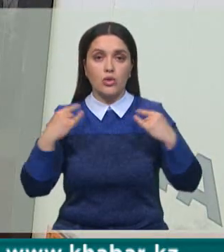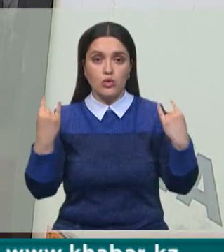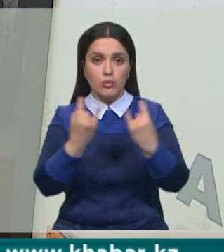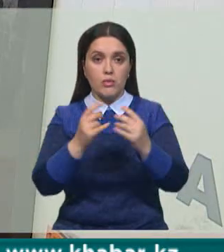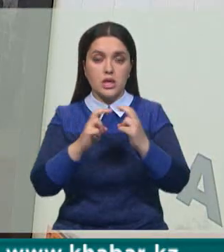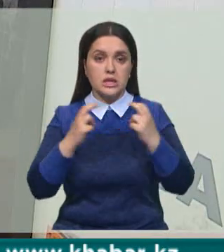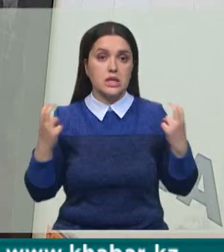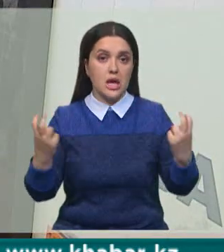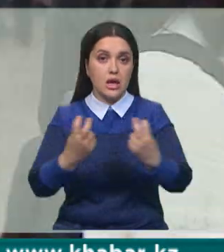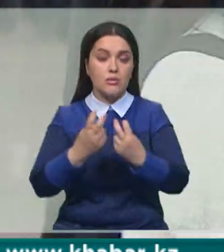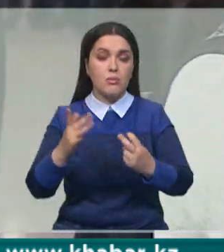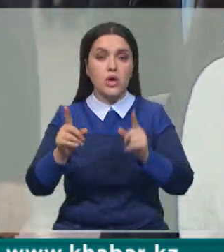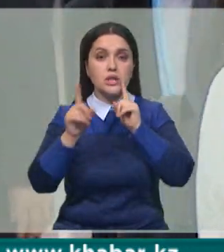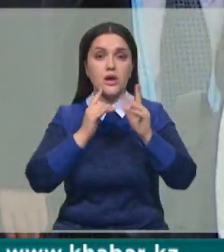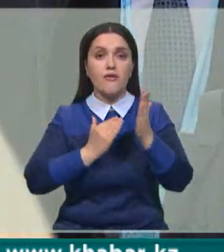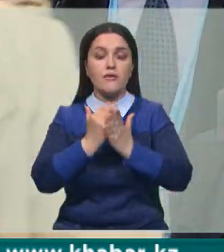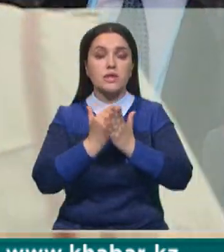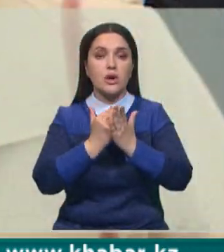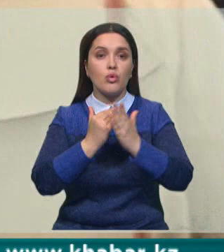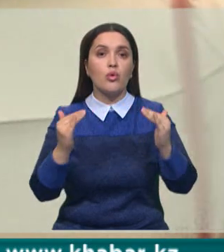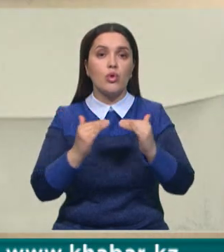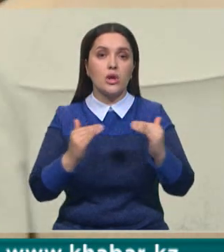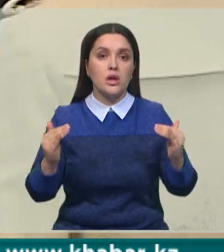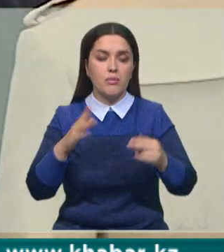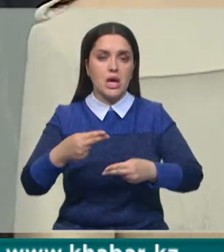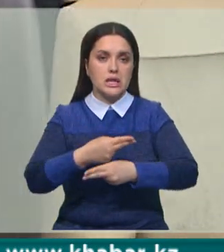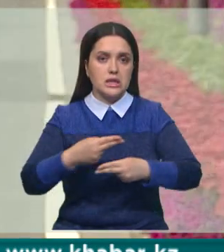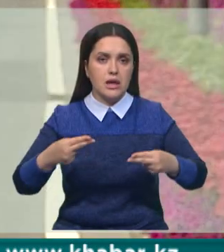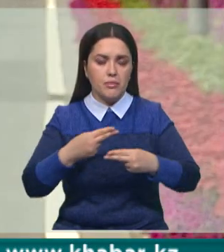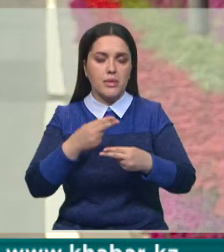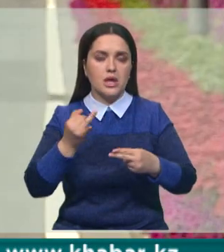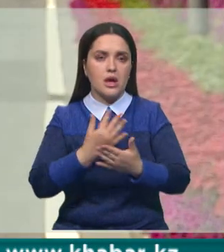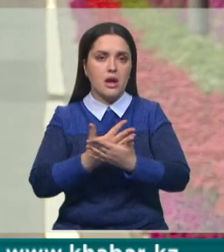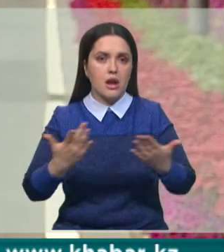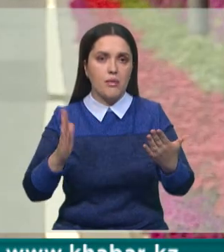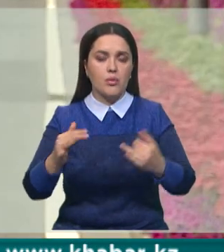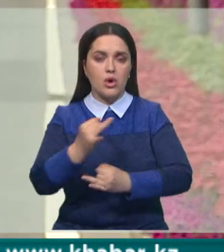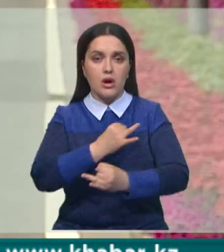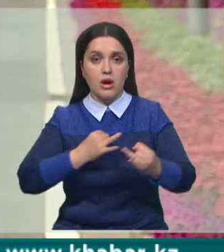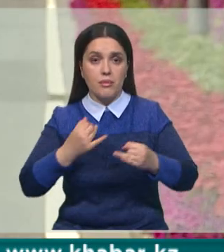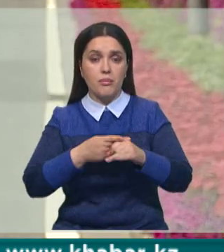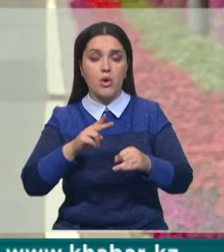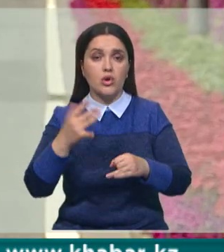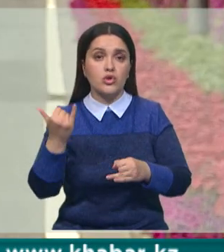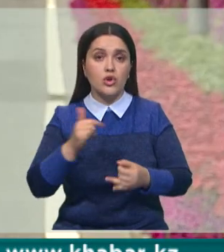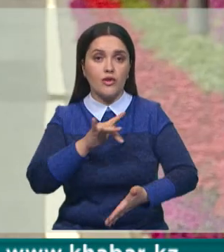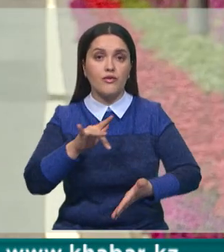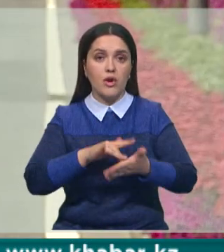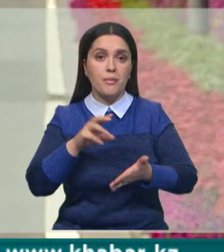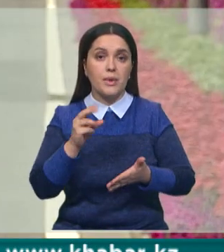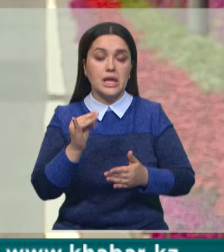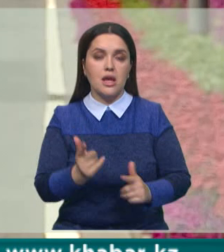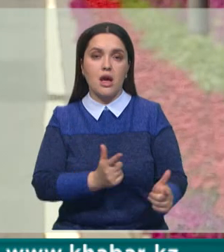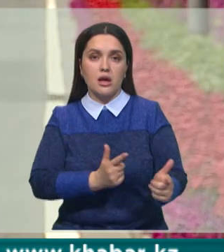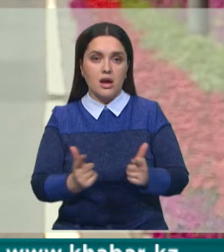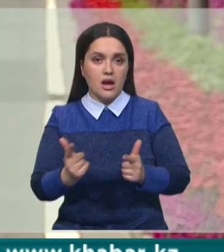заседания высокого уровня, тематические подфорумы и панельные сессии. Сейчас в многомиллионном мегаполисе идут последние